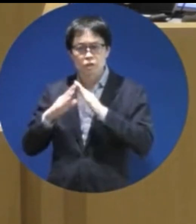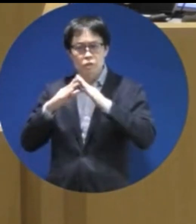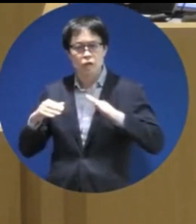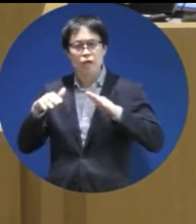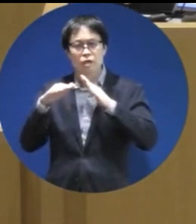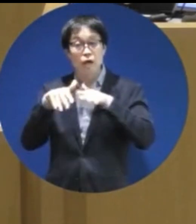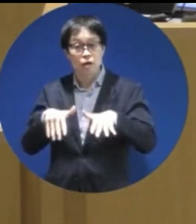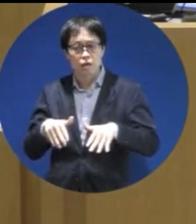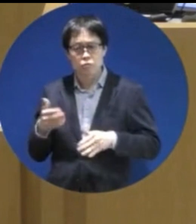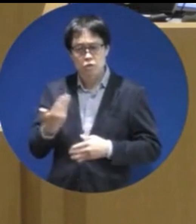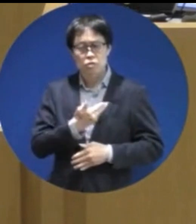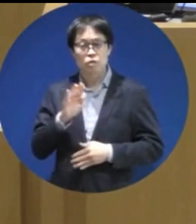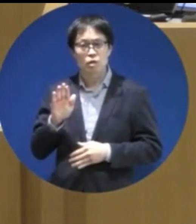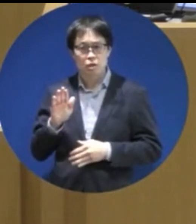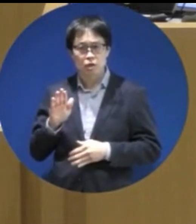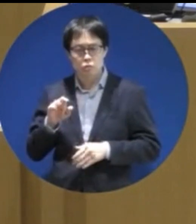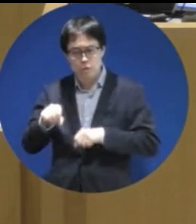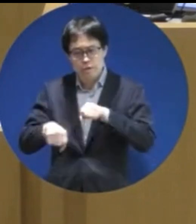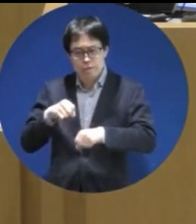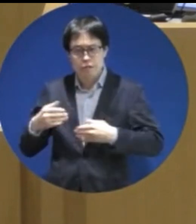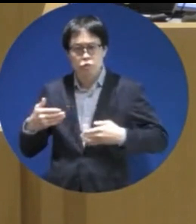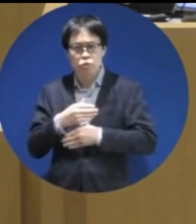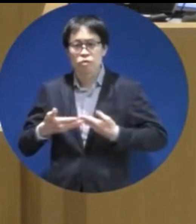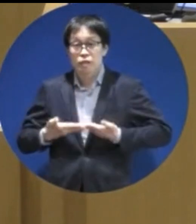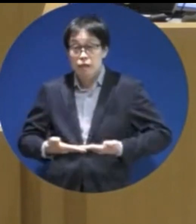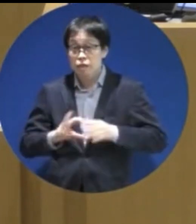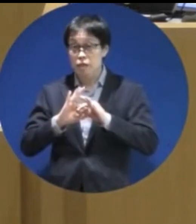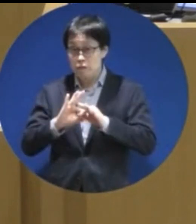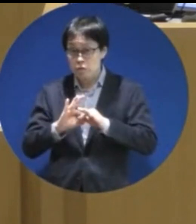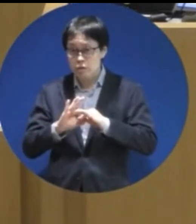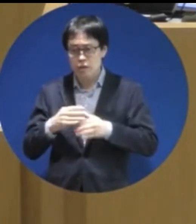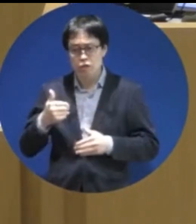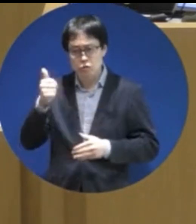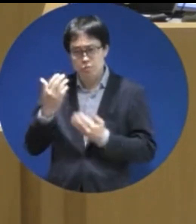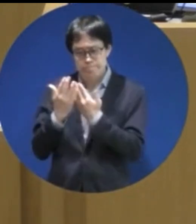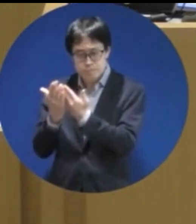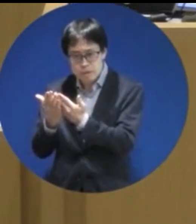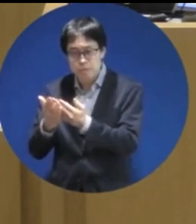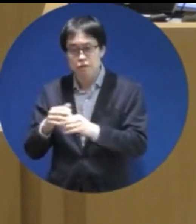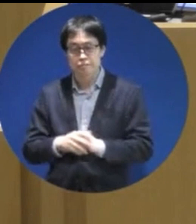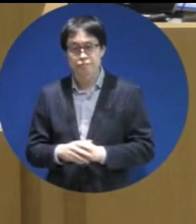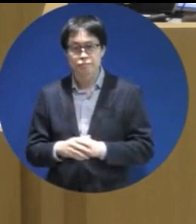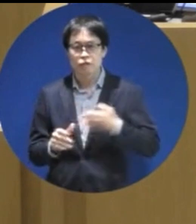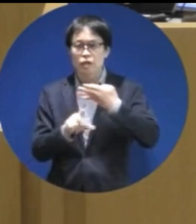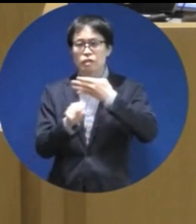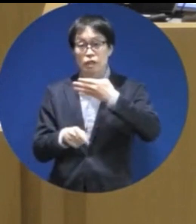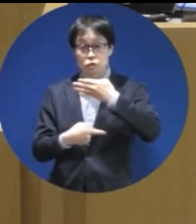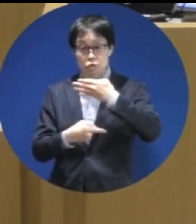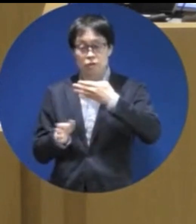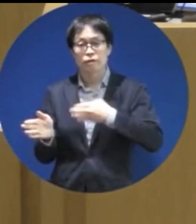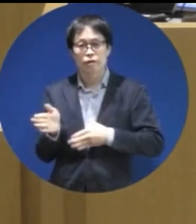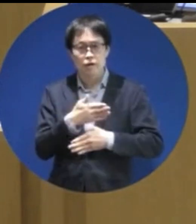ましたが、私からも自転車の交通安全について長谷部区長に伺います。4月1日から